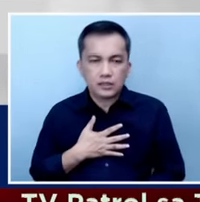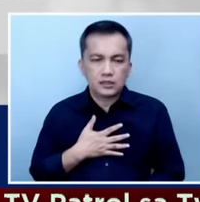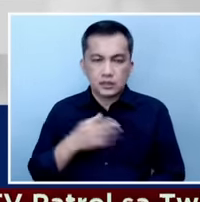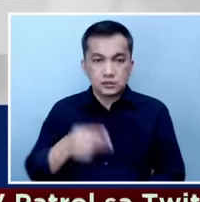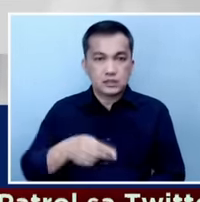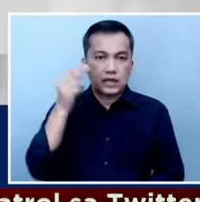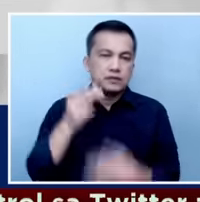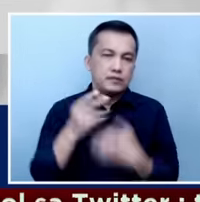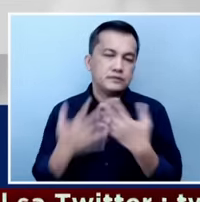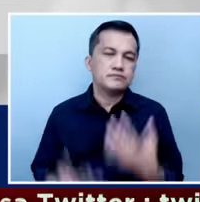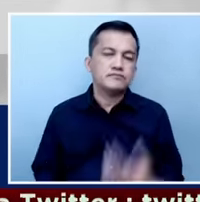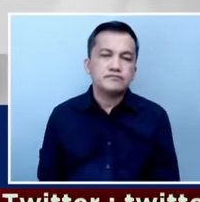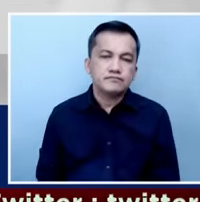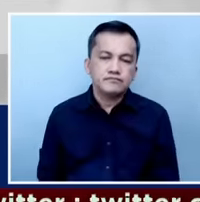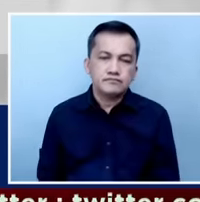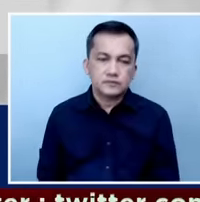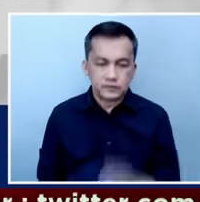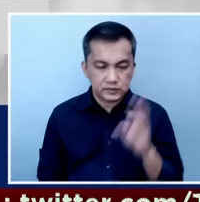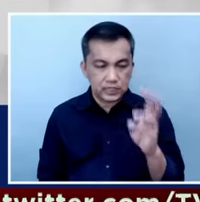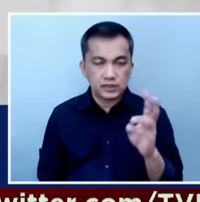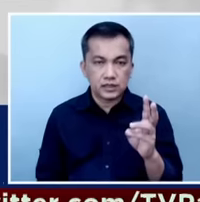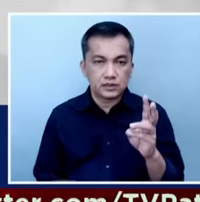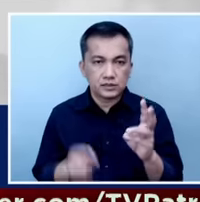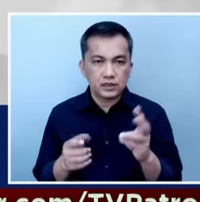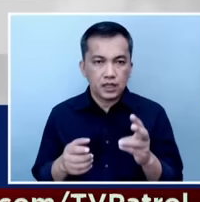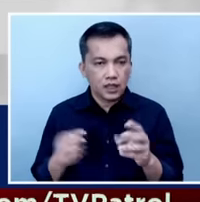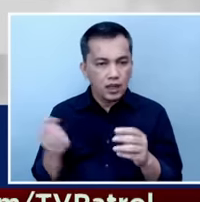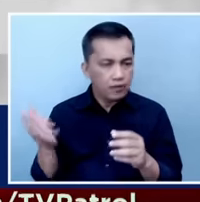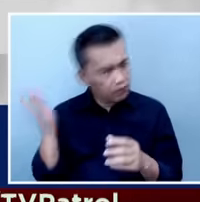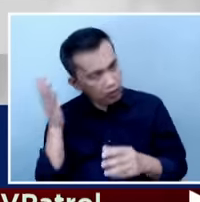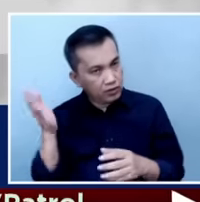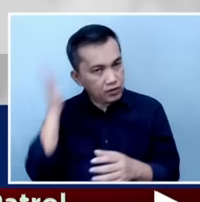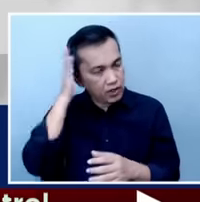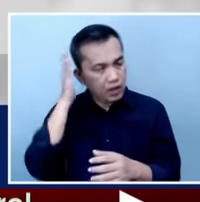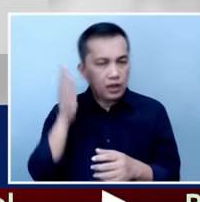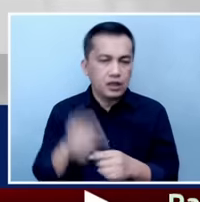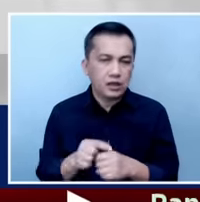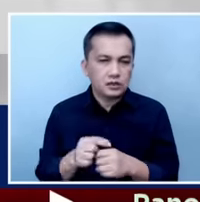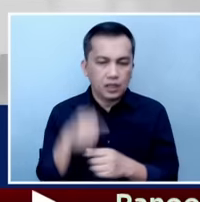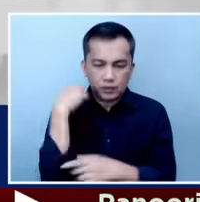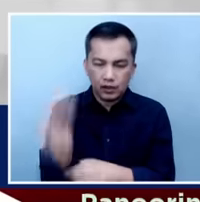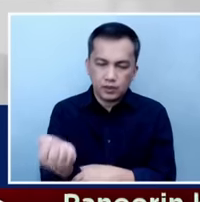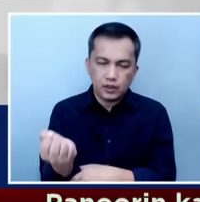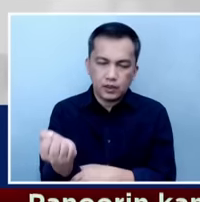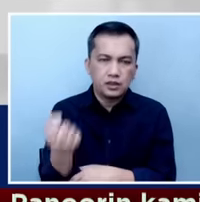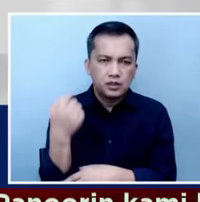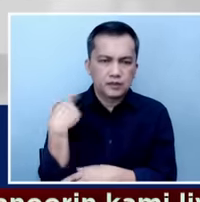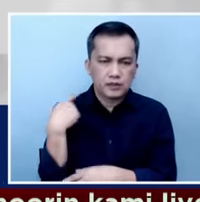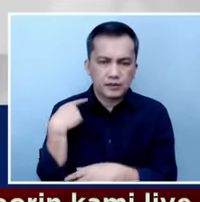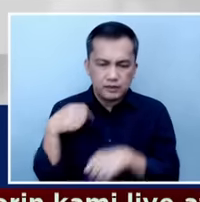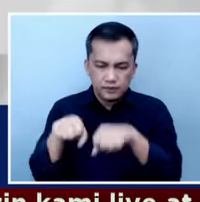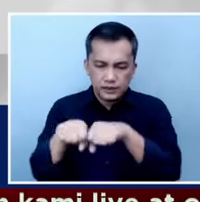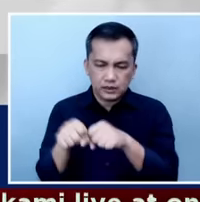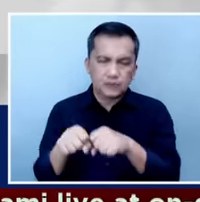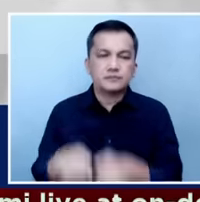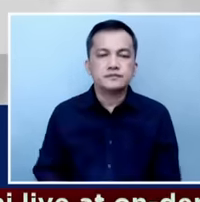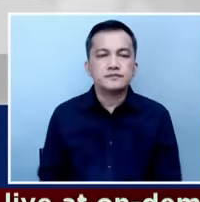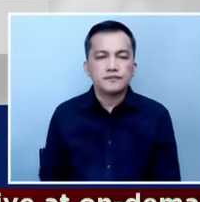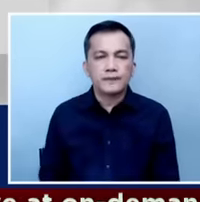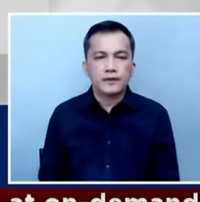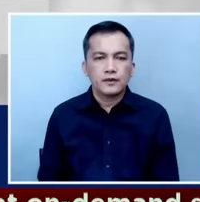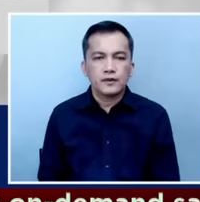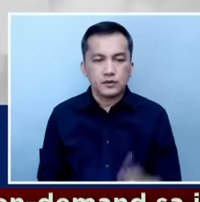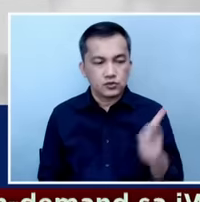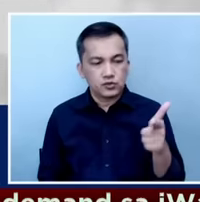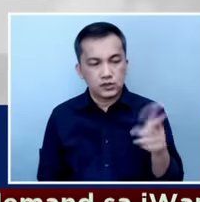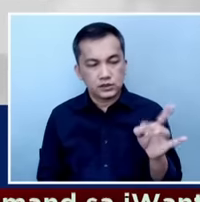pressure. 6 ang ginamot dahil sa head trauma, nahimatay at may suspected ankle fracture, habang 28